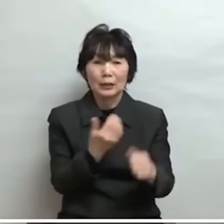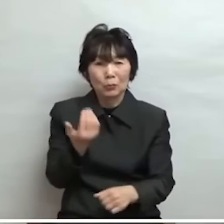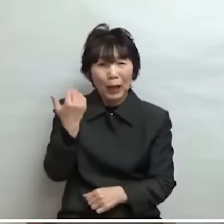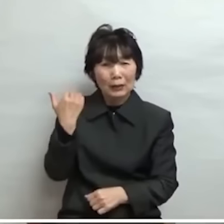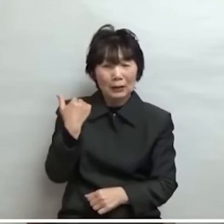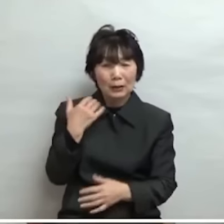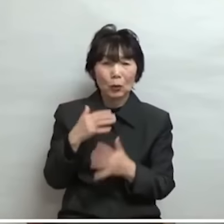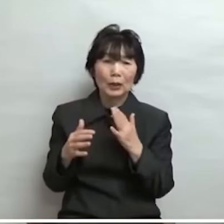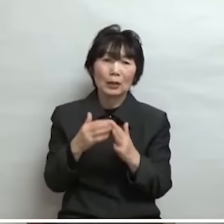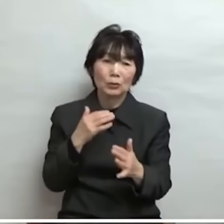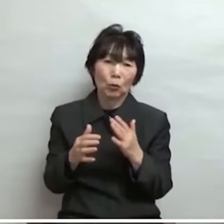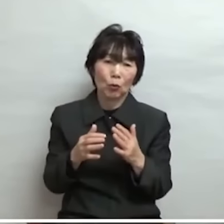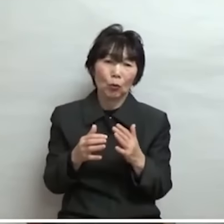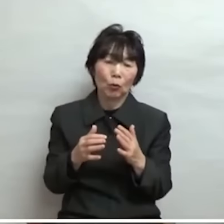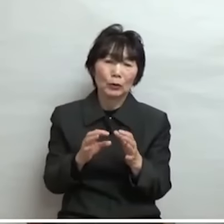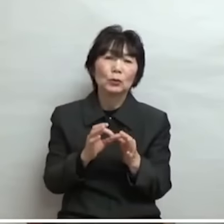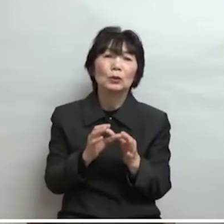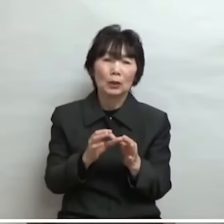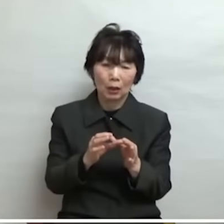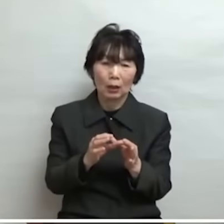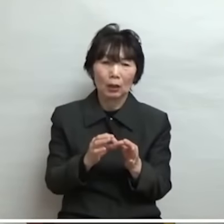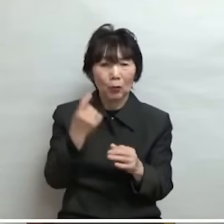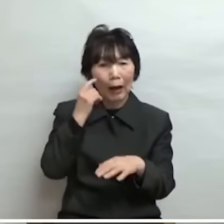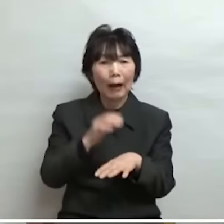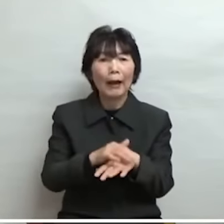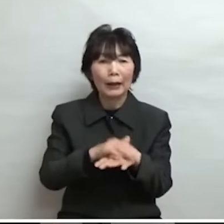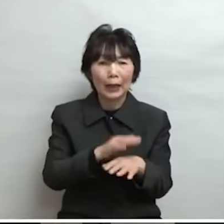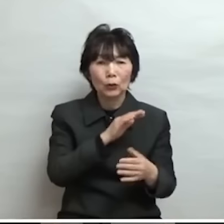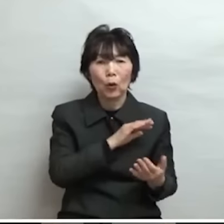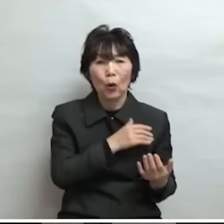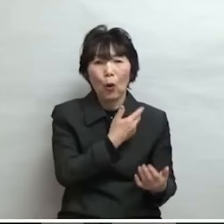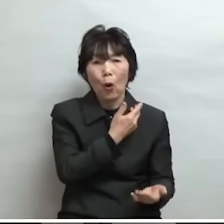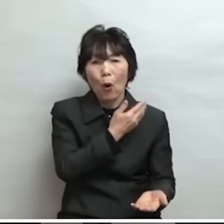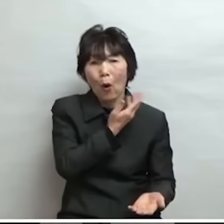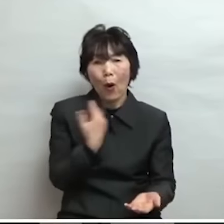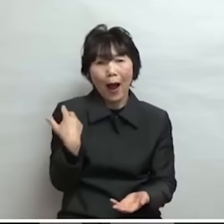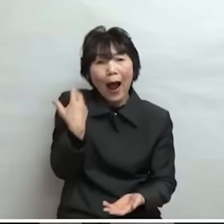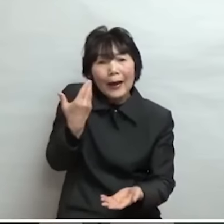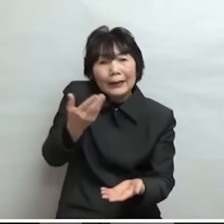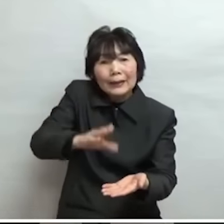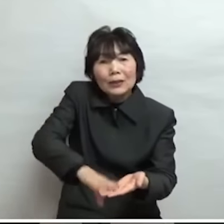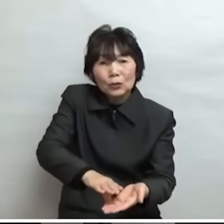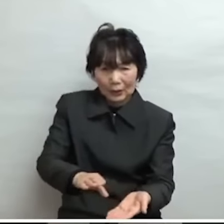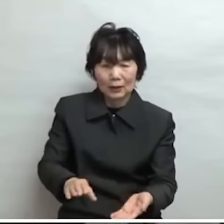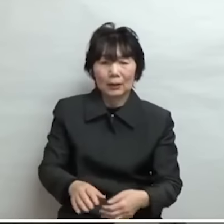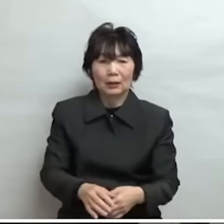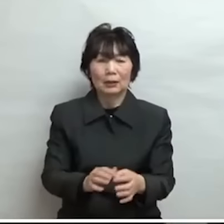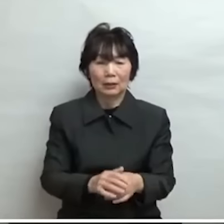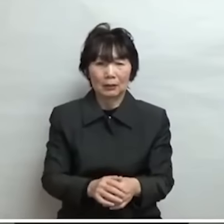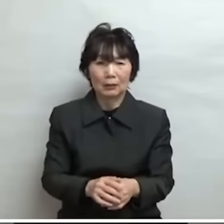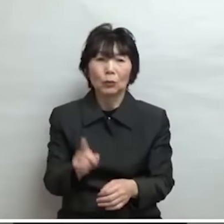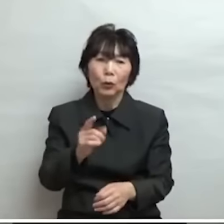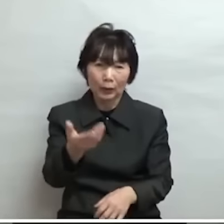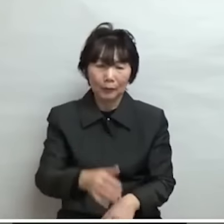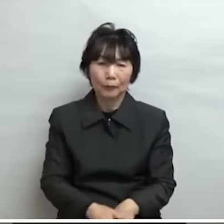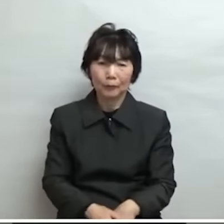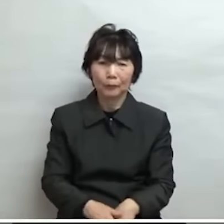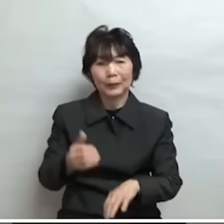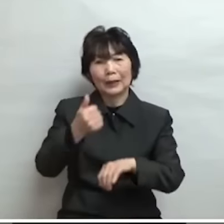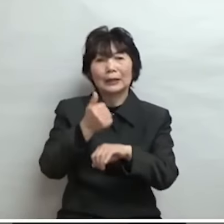に対するこう引き継ぎみたいな点はどうなんですか。 歴史認識の将来の引き継ぎっていうか、まあ、ここは今言ったように、